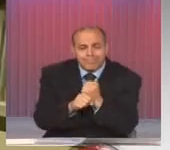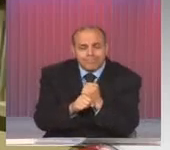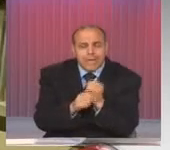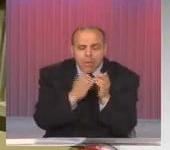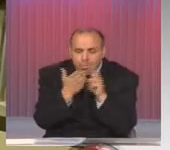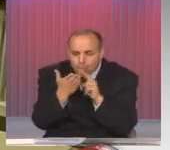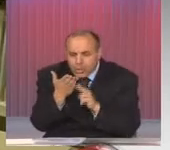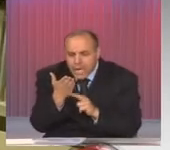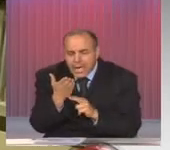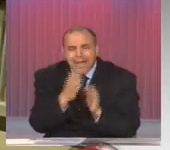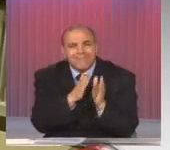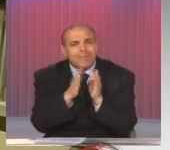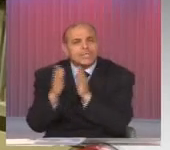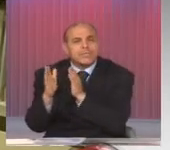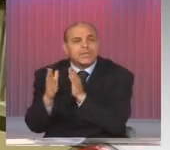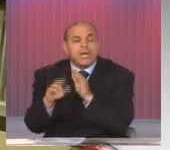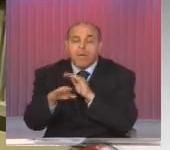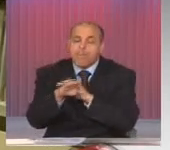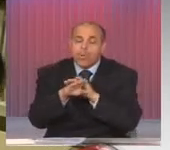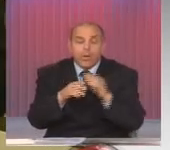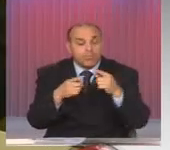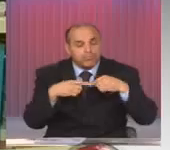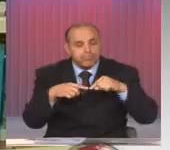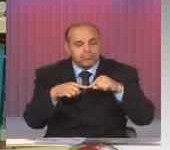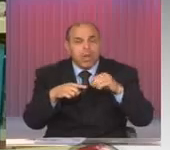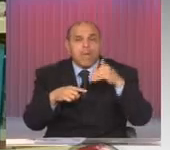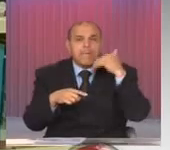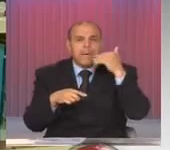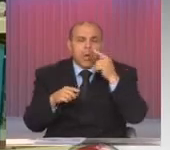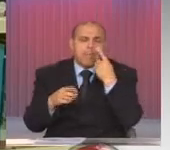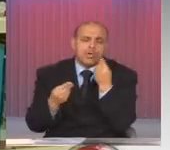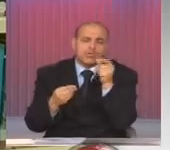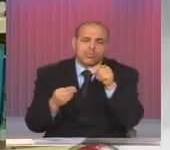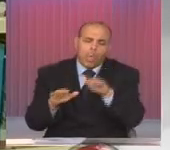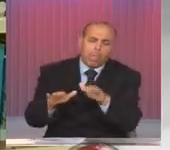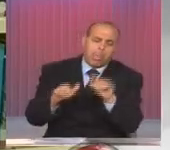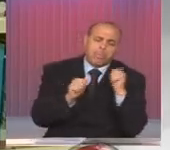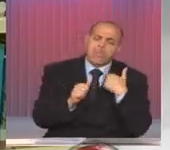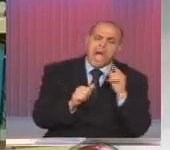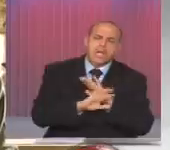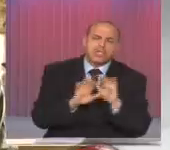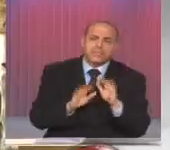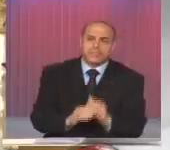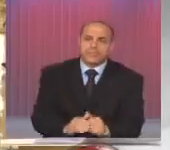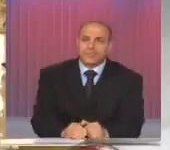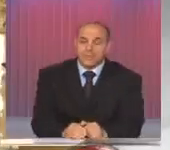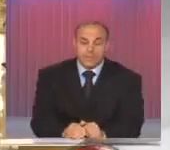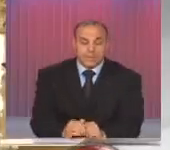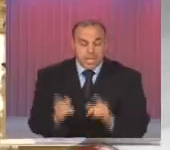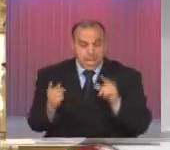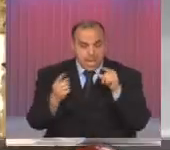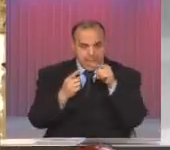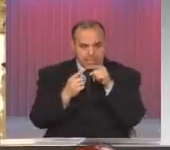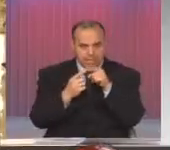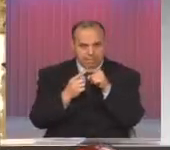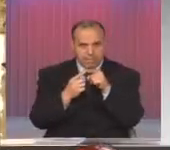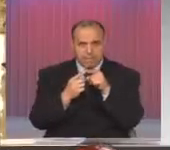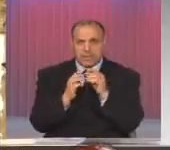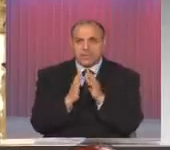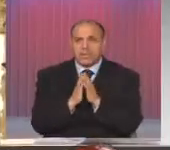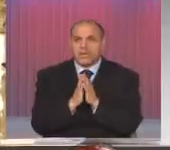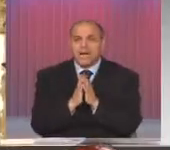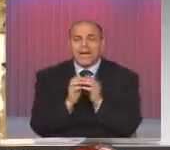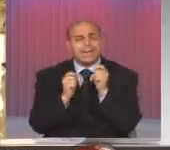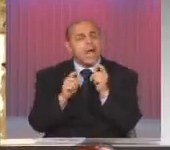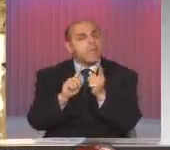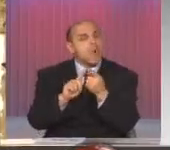المطالعة العمومية هي من أبرز الاقتراحات بعد العزوف الكبير لرواد المكتبات. الهدف بصفة عامة هو معناها إعطاء